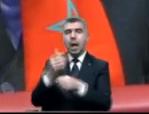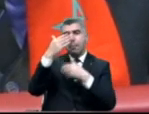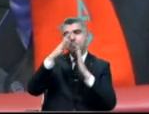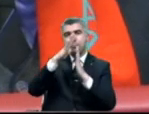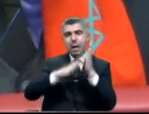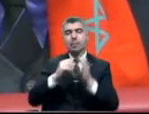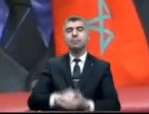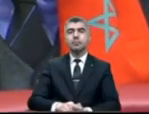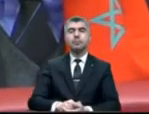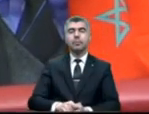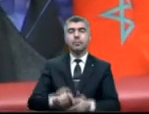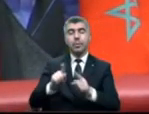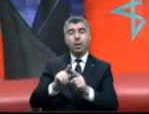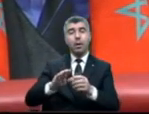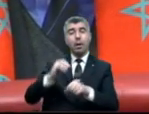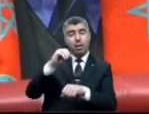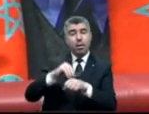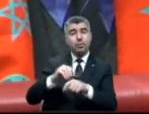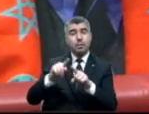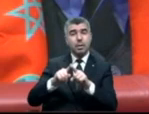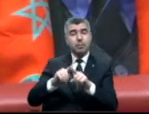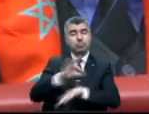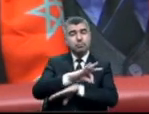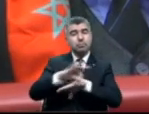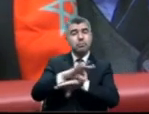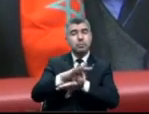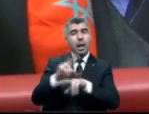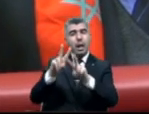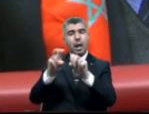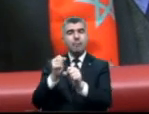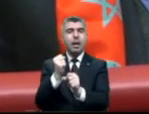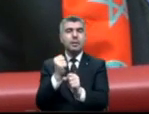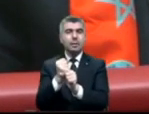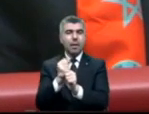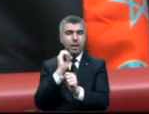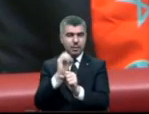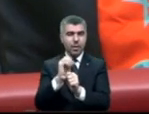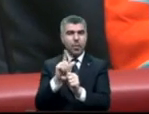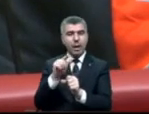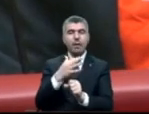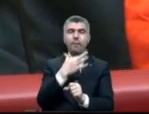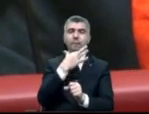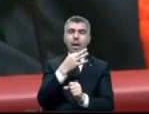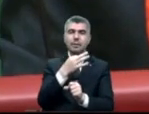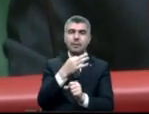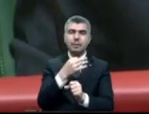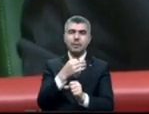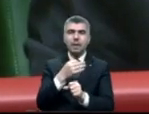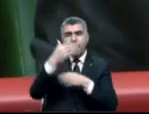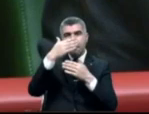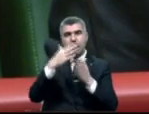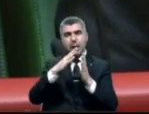الوكالة الوطنية لإنعاش التشغيل والكفاءات بالإضافة إلى خدمتها في تسيير الإدماج المهني على المستوى الوطني تقوم